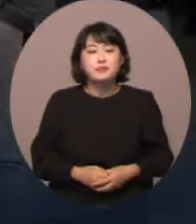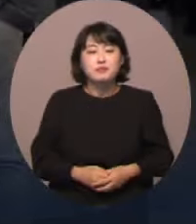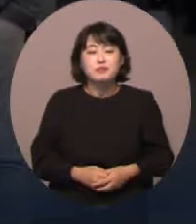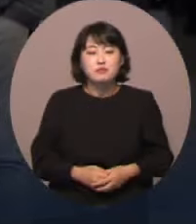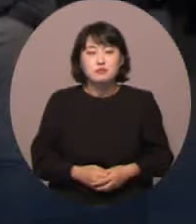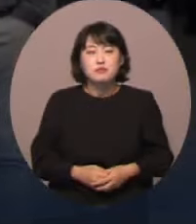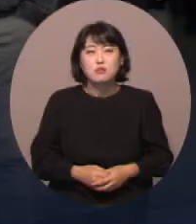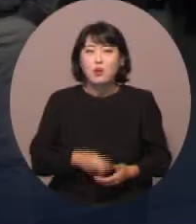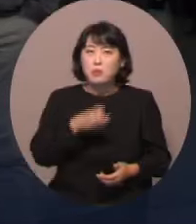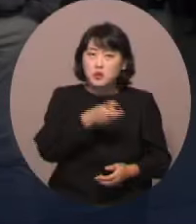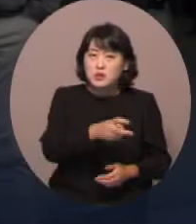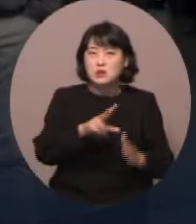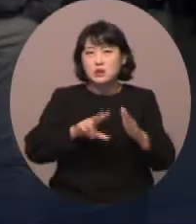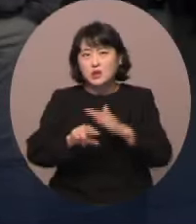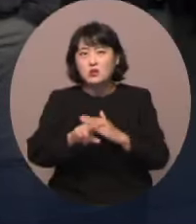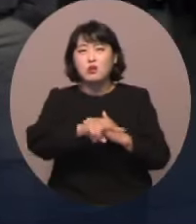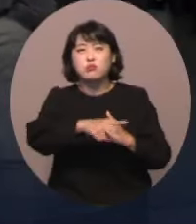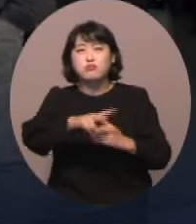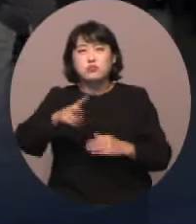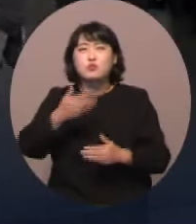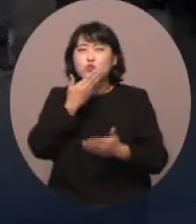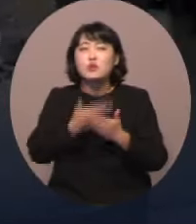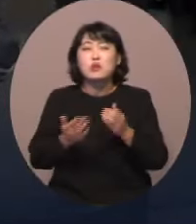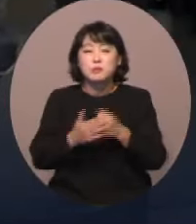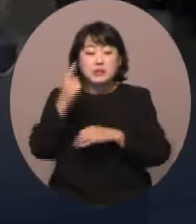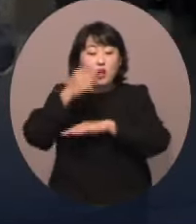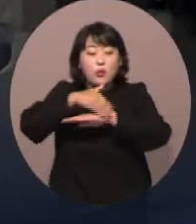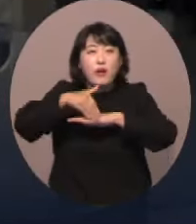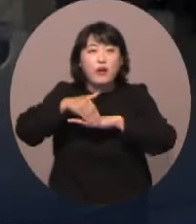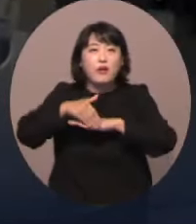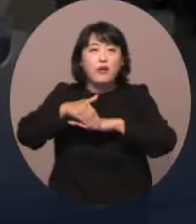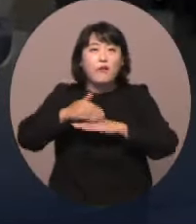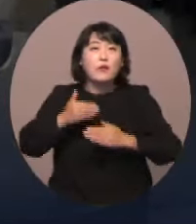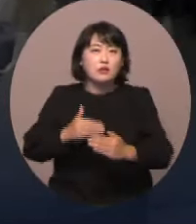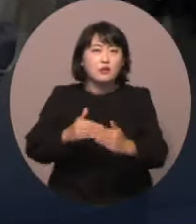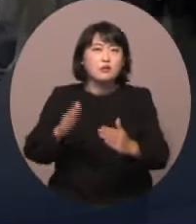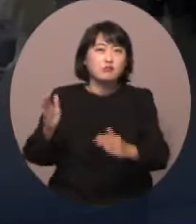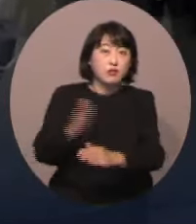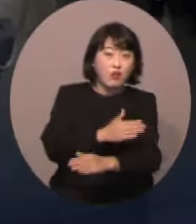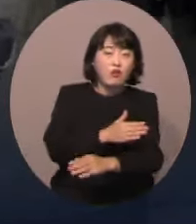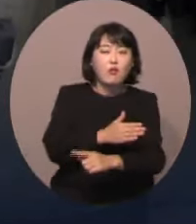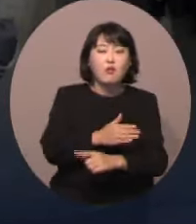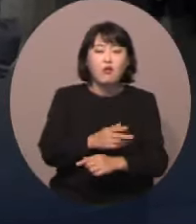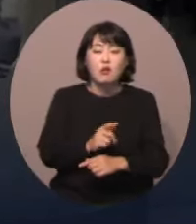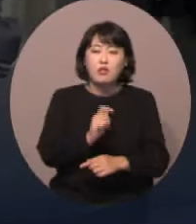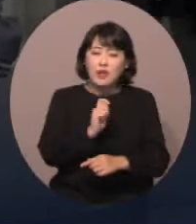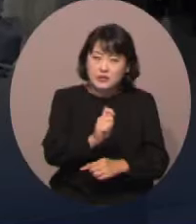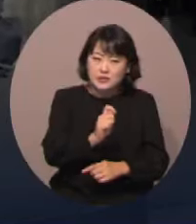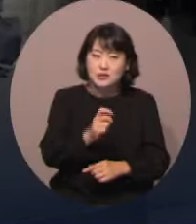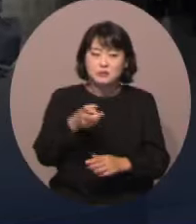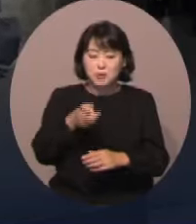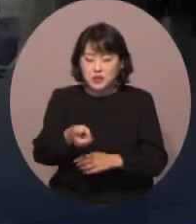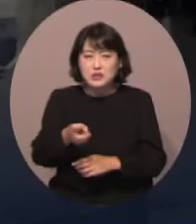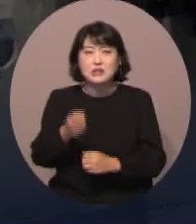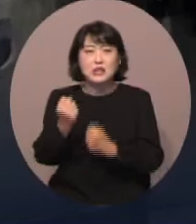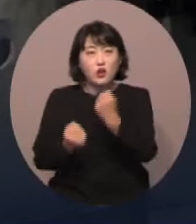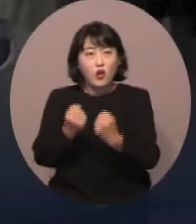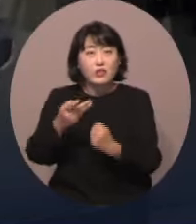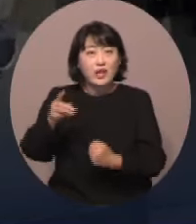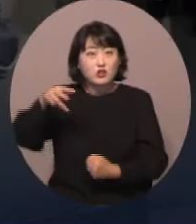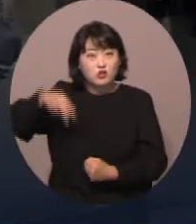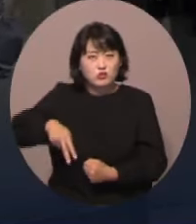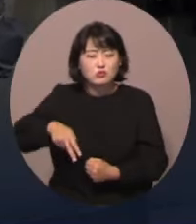연계성을 되게 중요하게 생각해서 설계하는 과정에서 이런 뭐 택시, 버스, 타슈 등